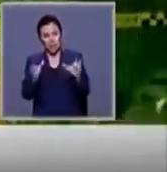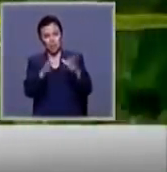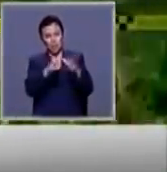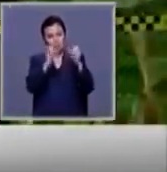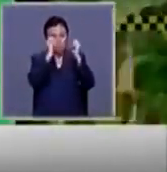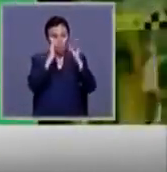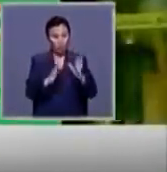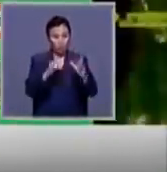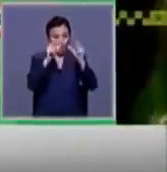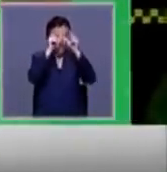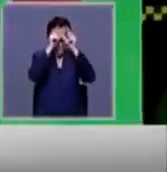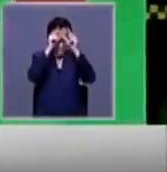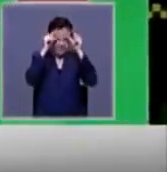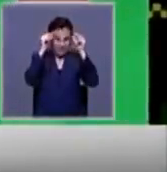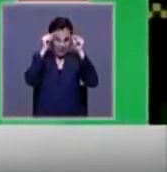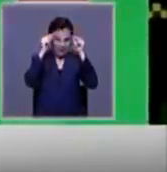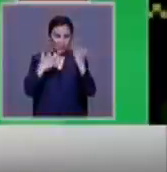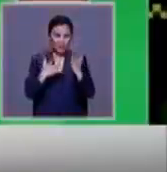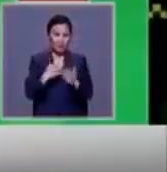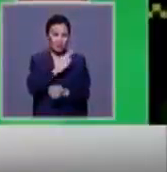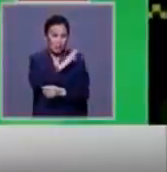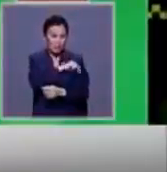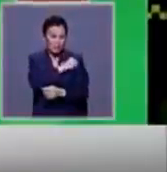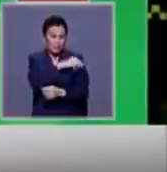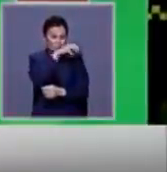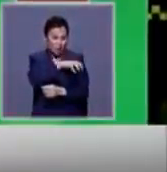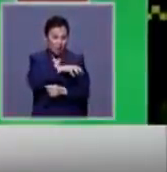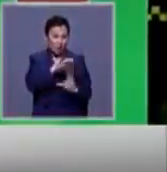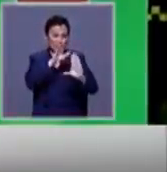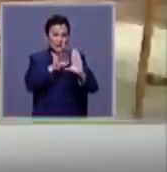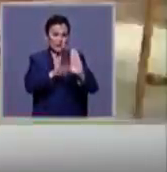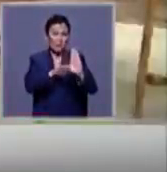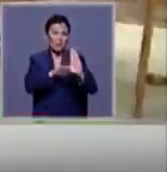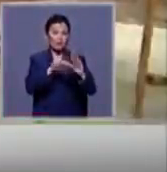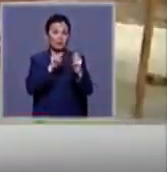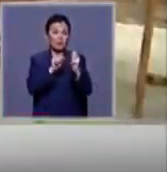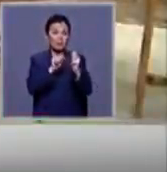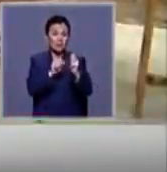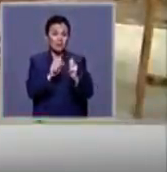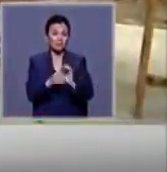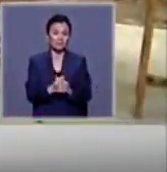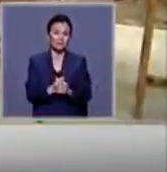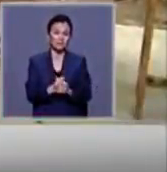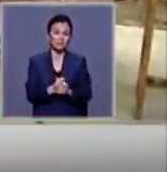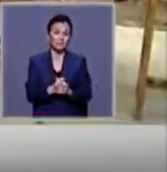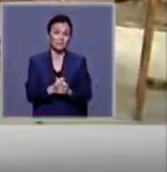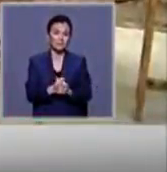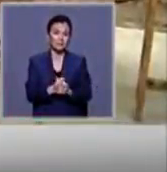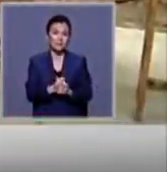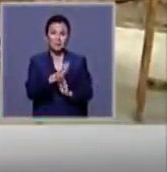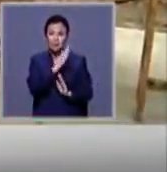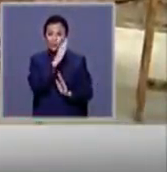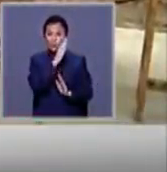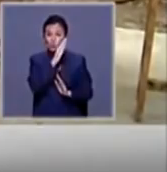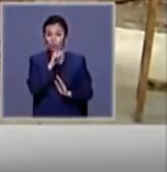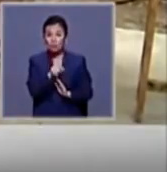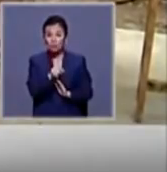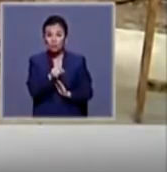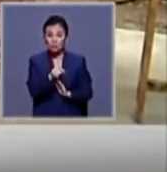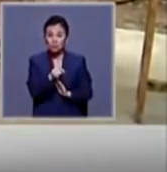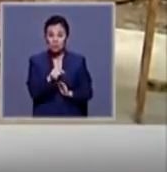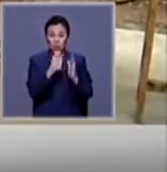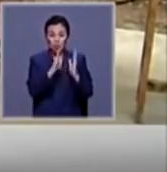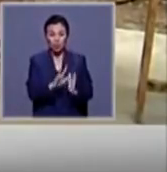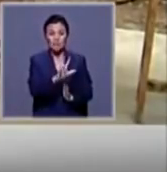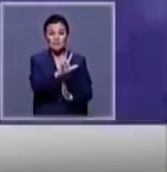กับพยาบาลอนามัยอะไรพวกนี้ที่อำเภอใช่ป่ ะ สมมุตินะแล้วเกิดว่าอะเอา